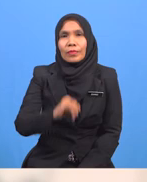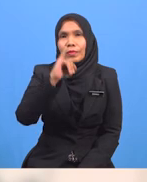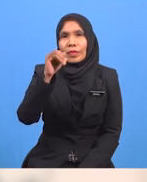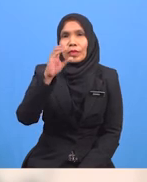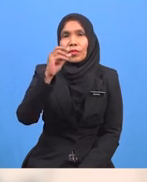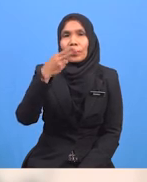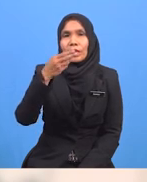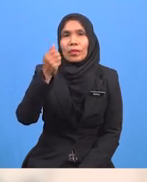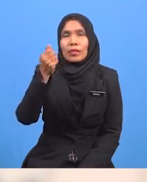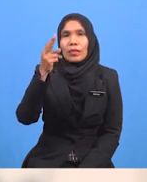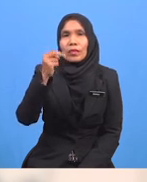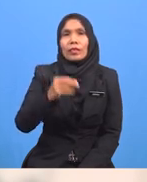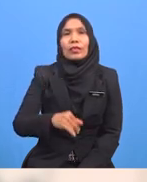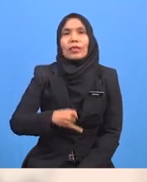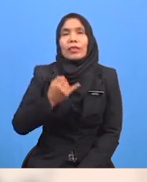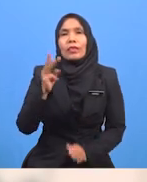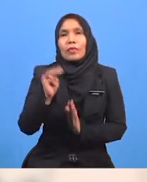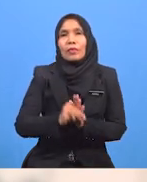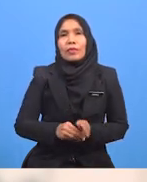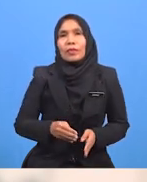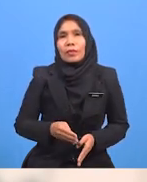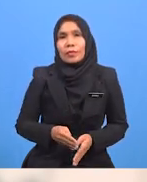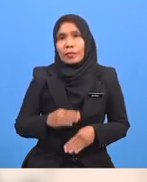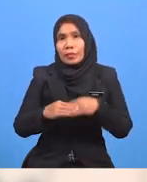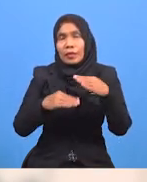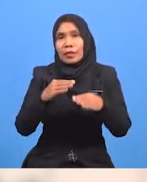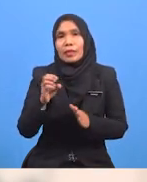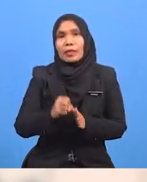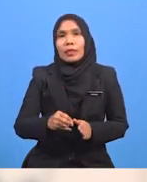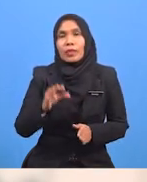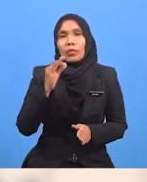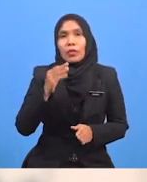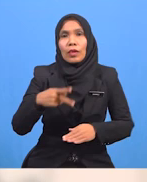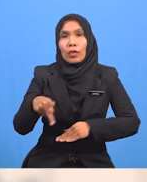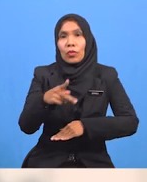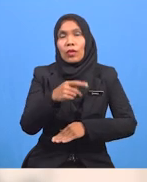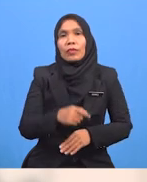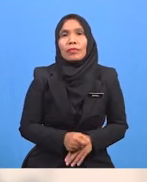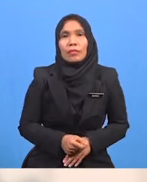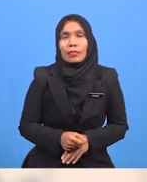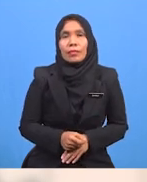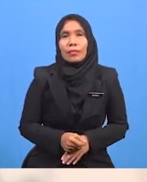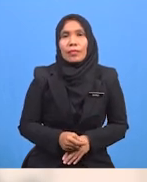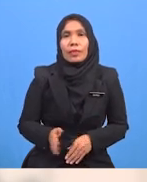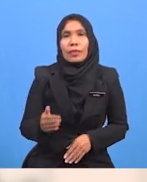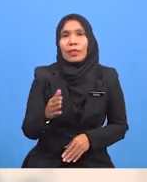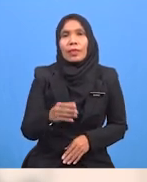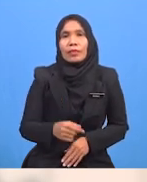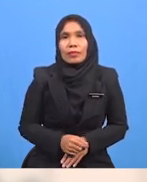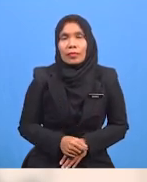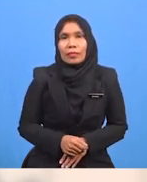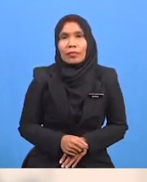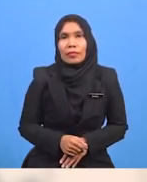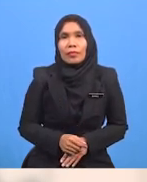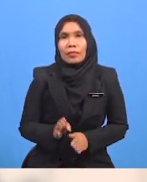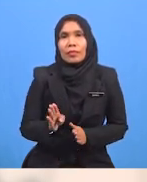sebuah kolam ikan berbentuk segitiga es di yuk di belakang yang panjang